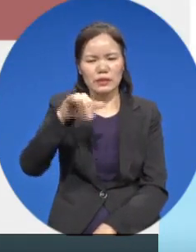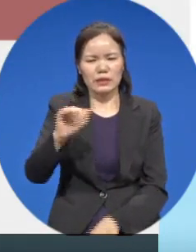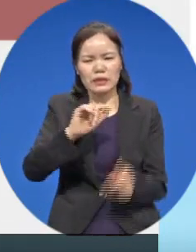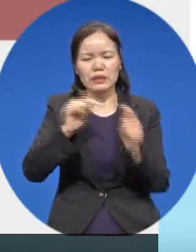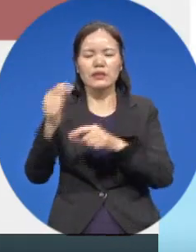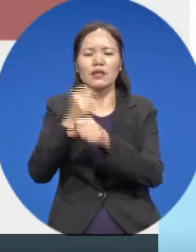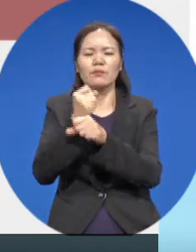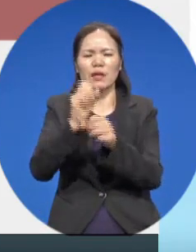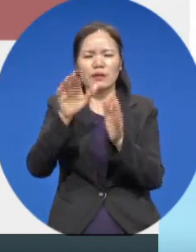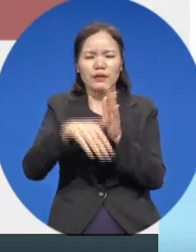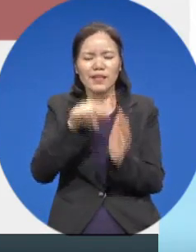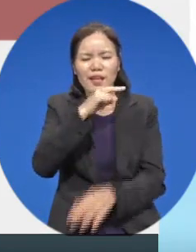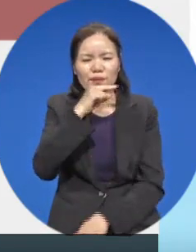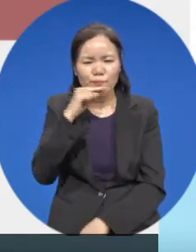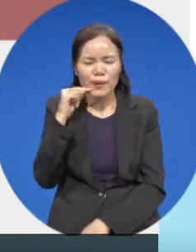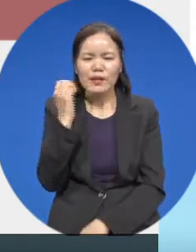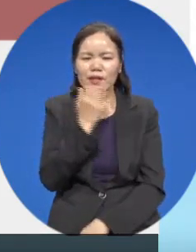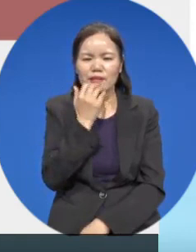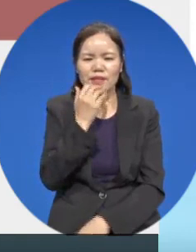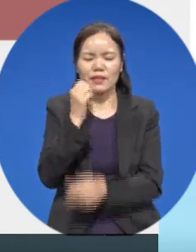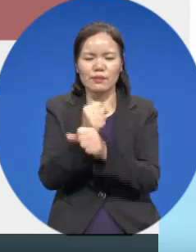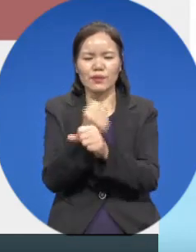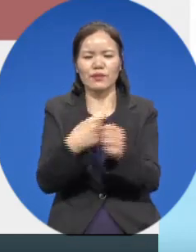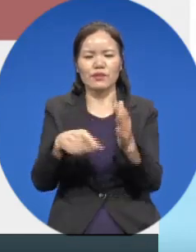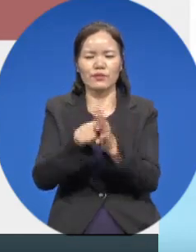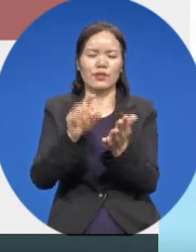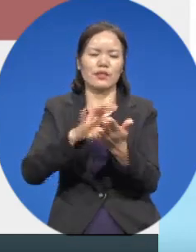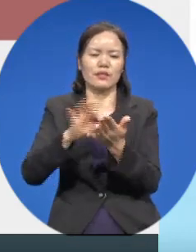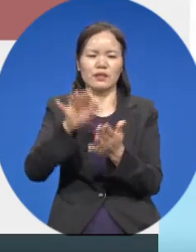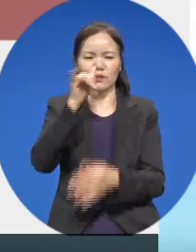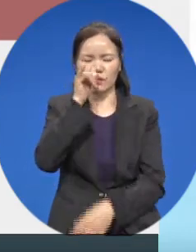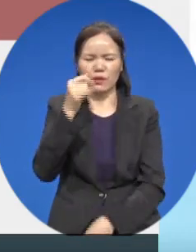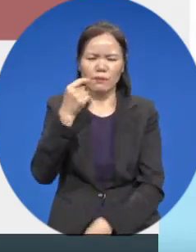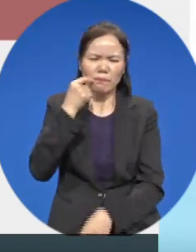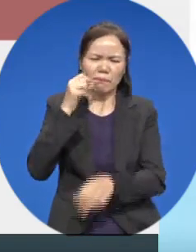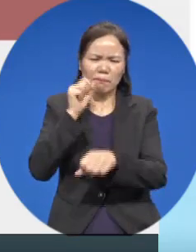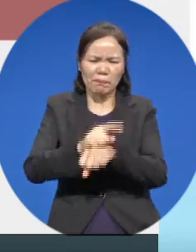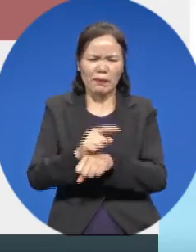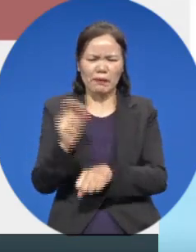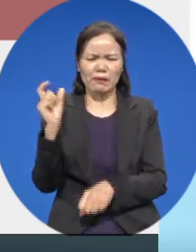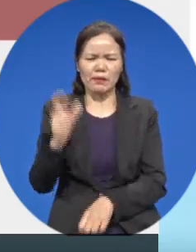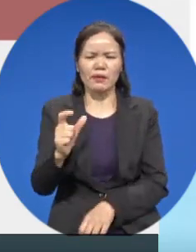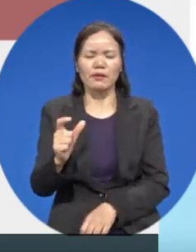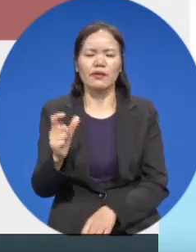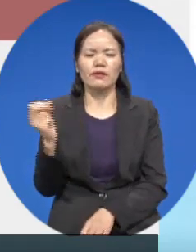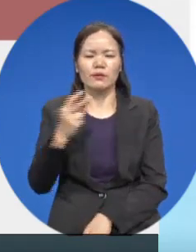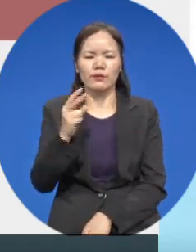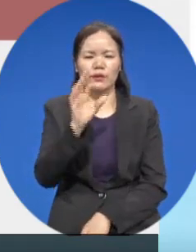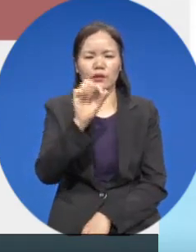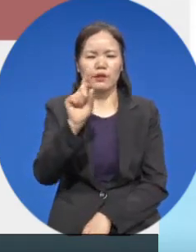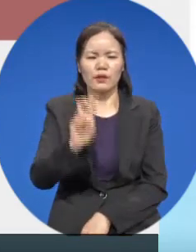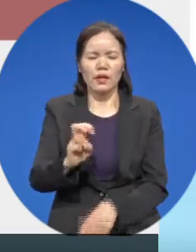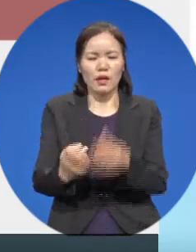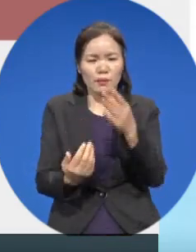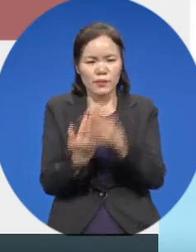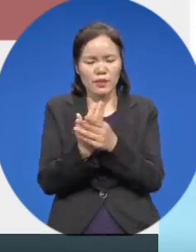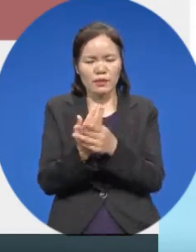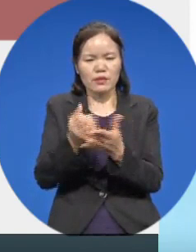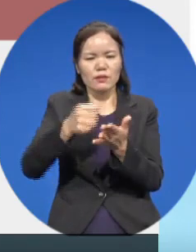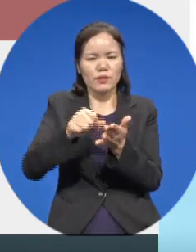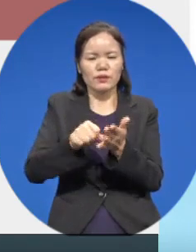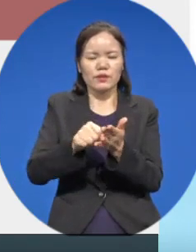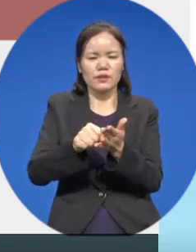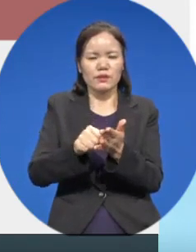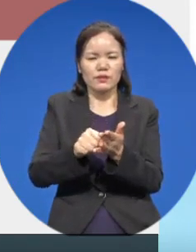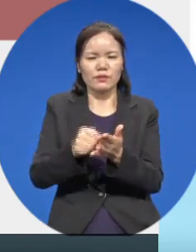선홍 빗으로 내기 위해서 사용하는 건데요 독성이 상당히 가하고 어이 발암 물질로 도 알려져 있습니다